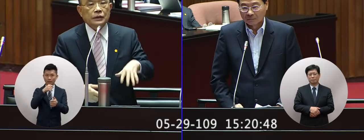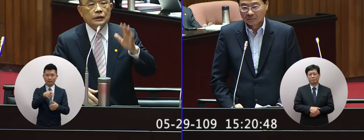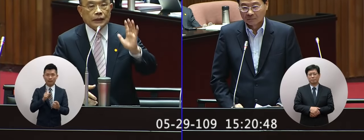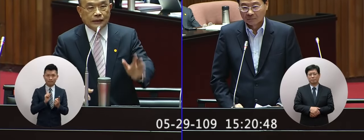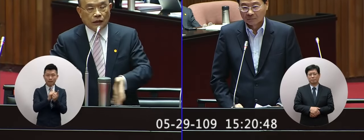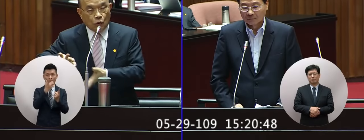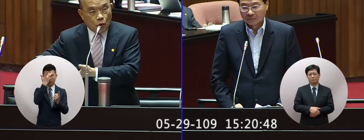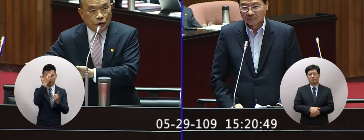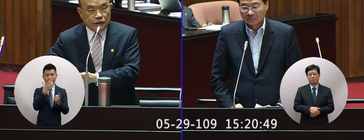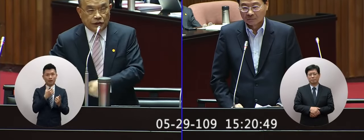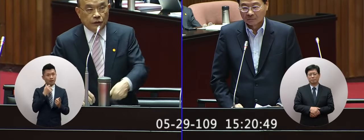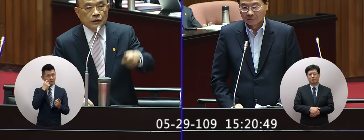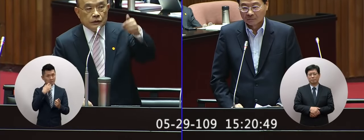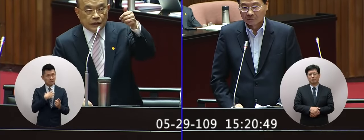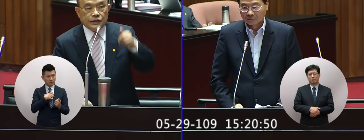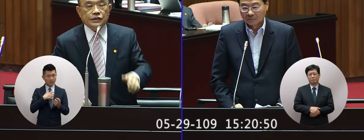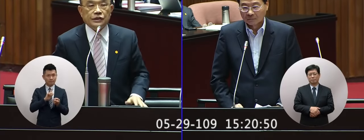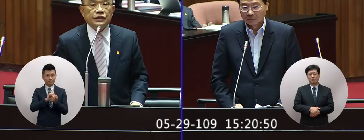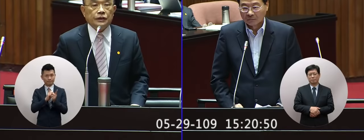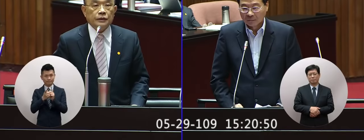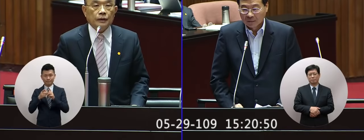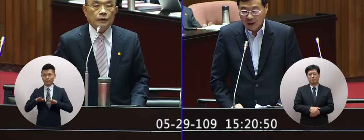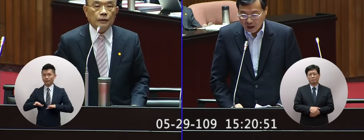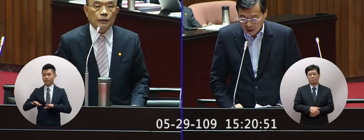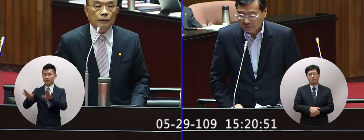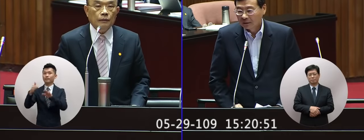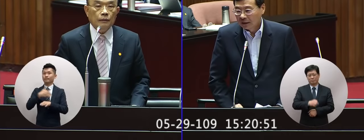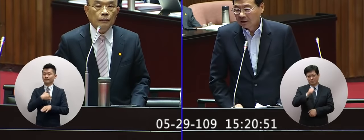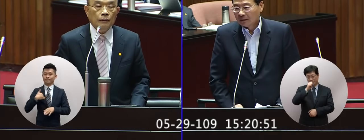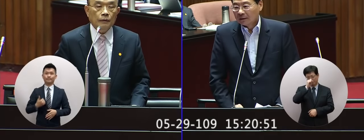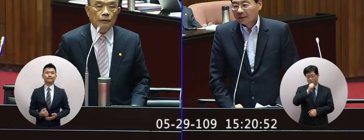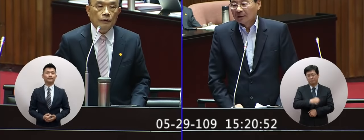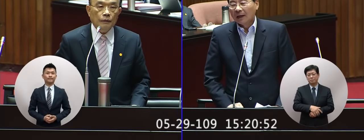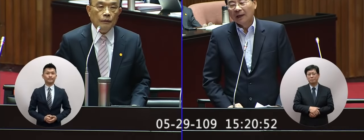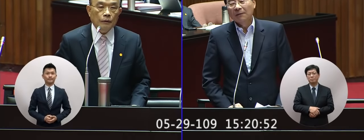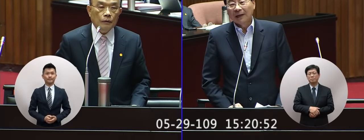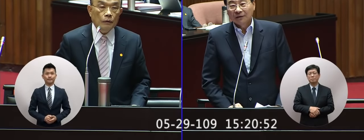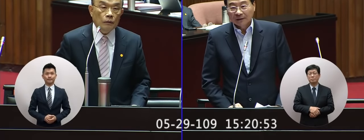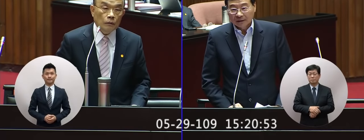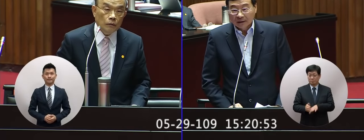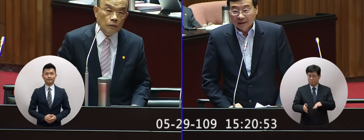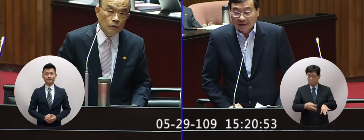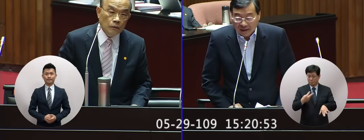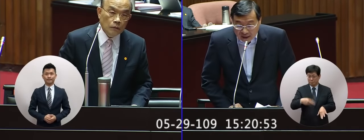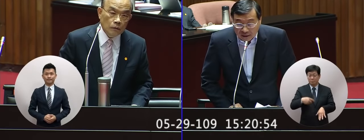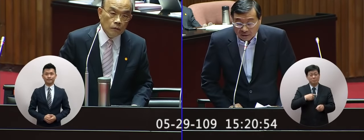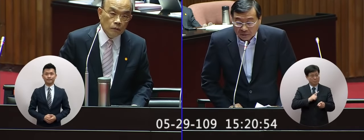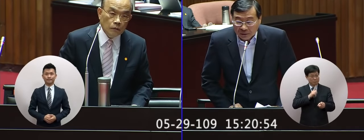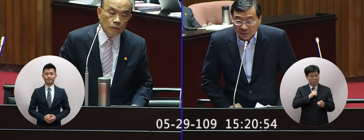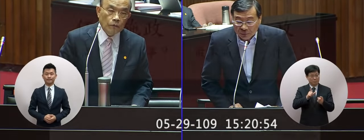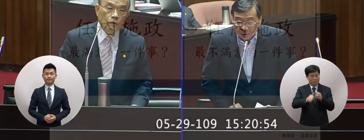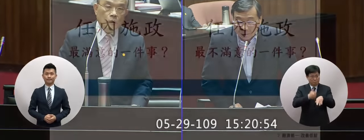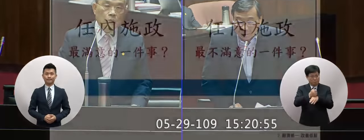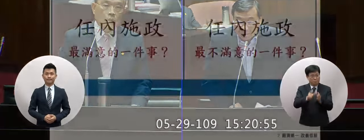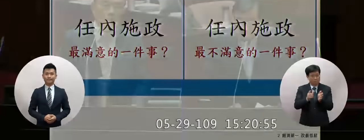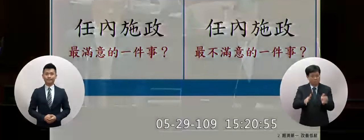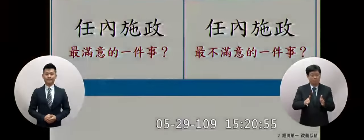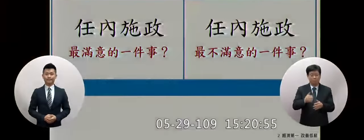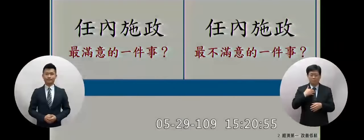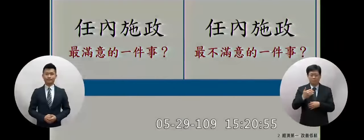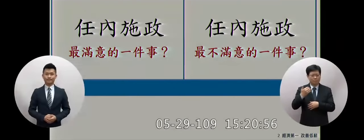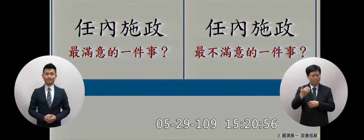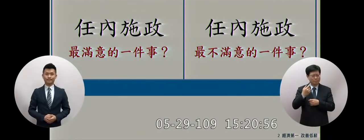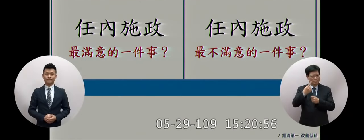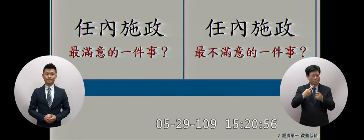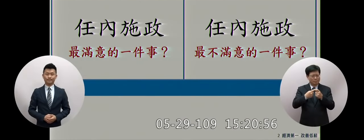为转机，大家走过疫情，振兴经济。 好，那另外就是你任内过去一年